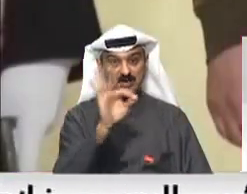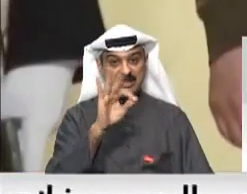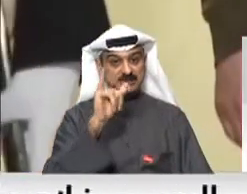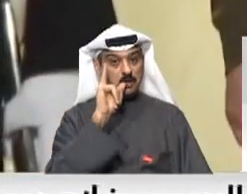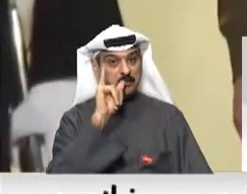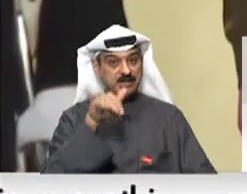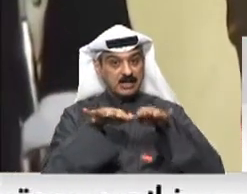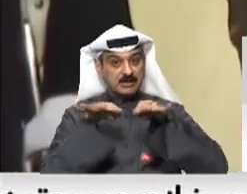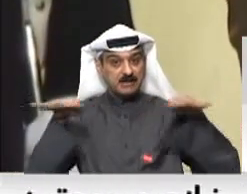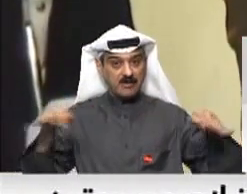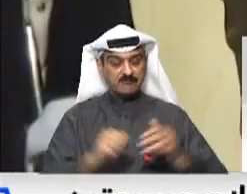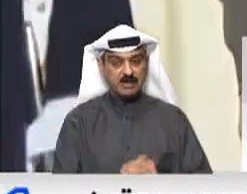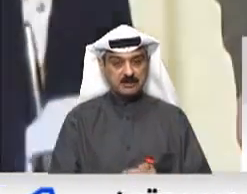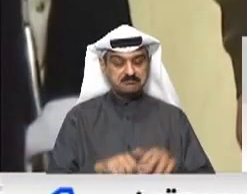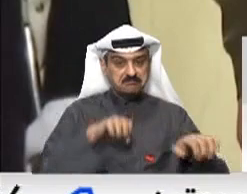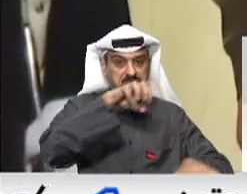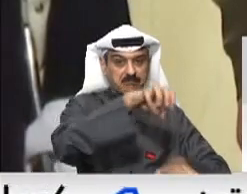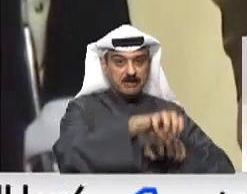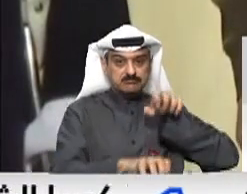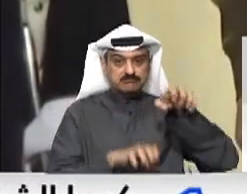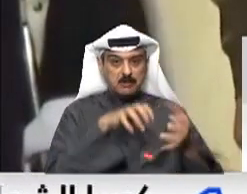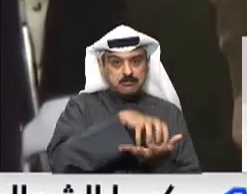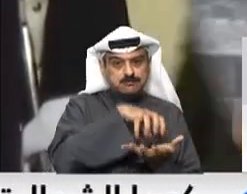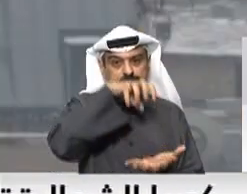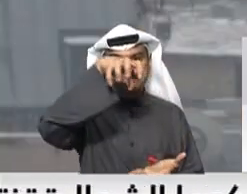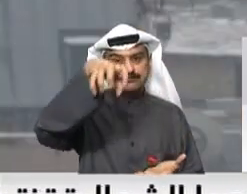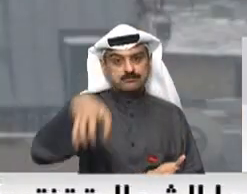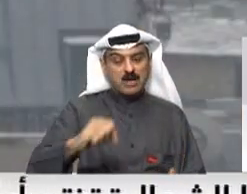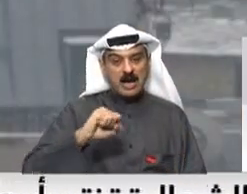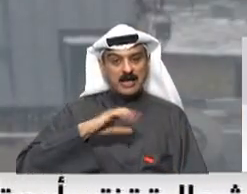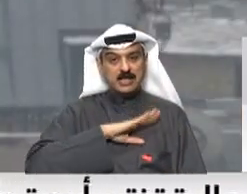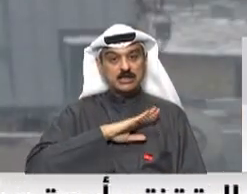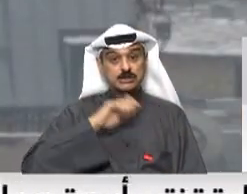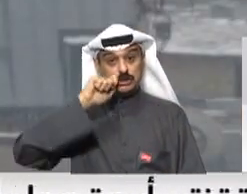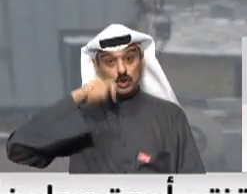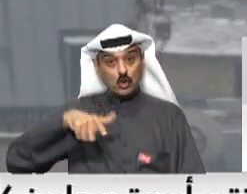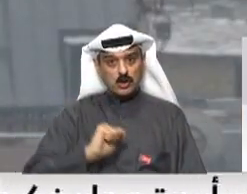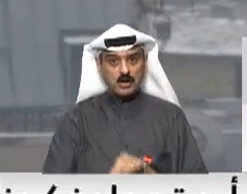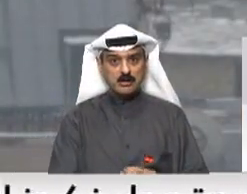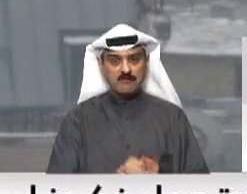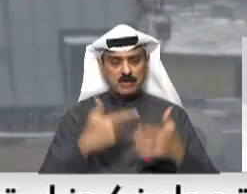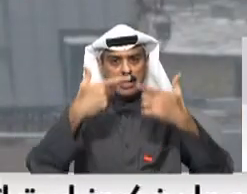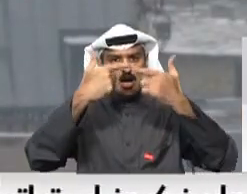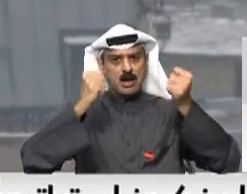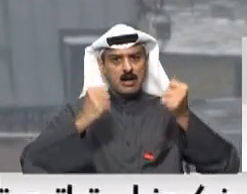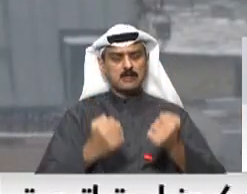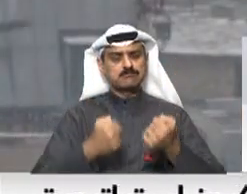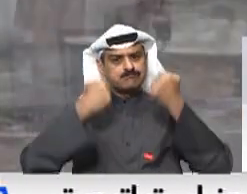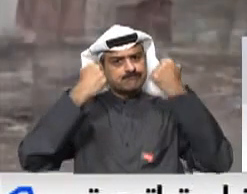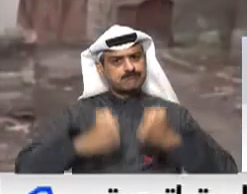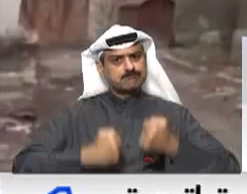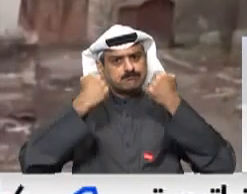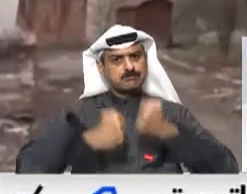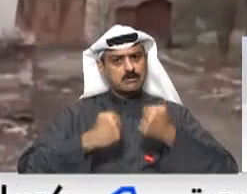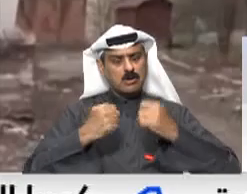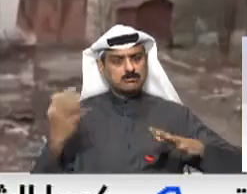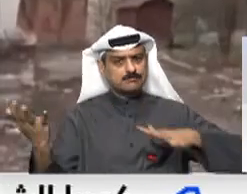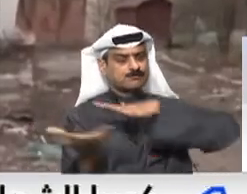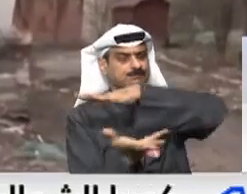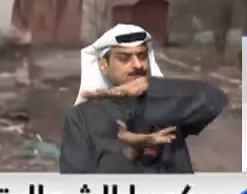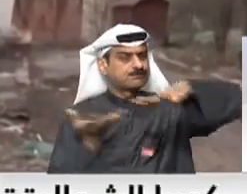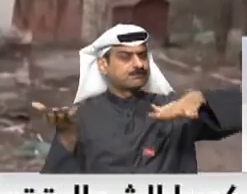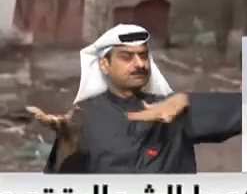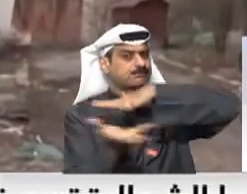وبريطانيا بإرسال دبابات إلى الجيش الأوكراني. في الحرب كل الاحتمالات مفتوحة، ساحة بلا